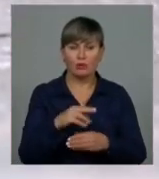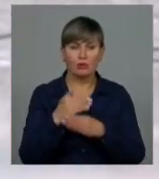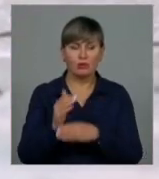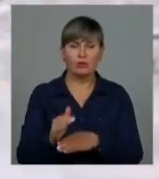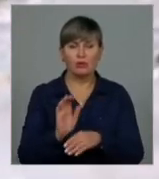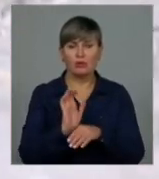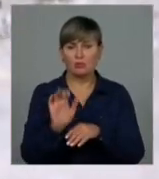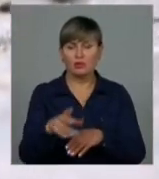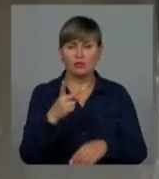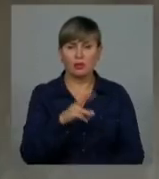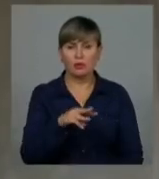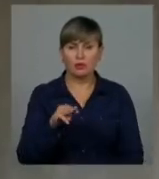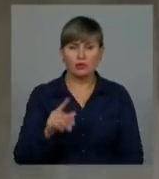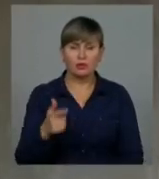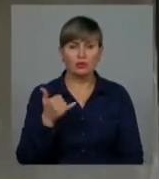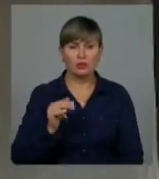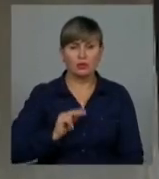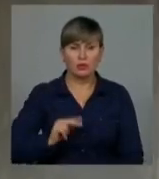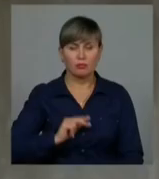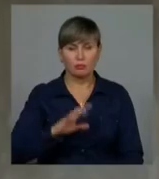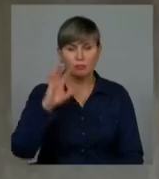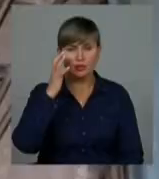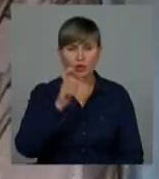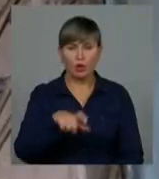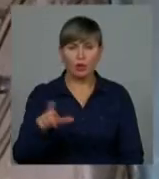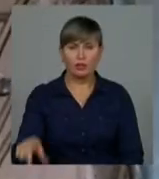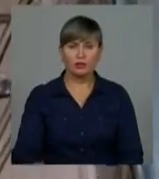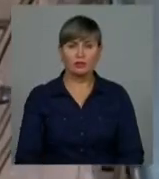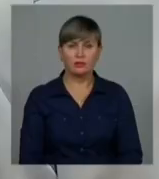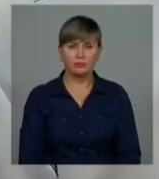родителям 2 миллиона тенге. Сейчас с ними работают психологи.